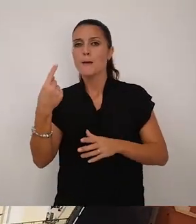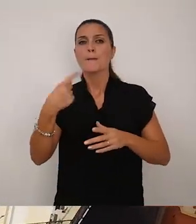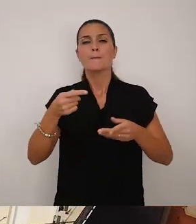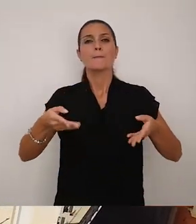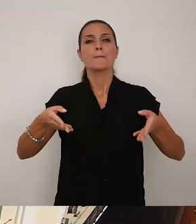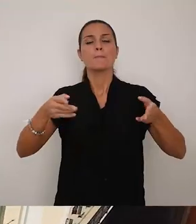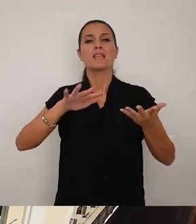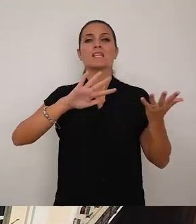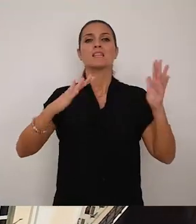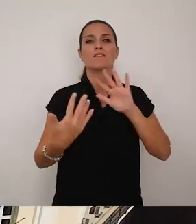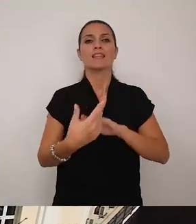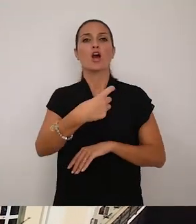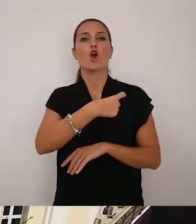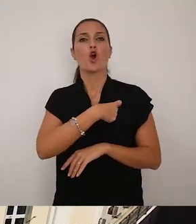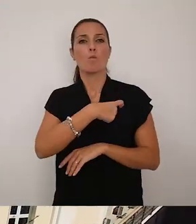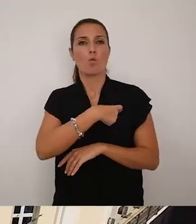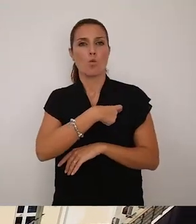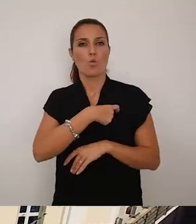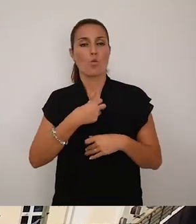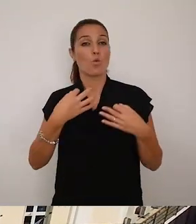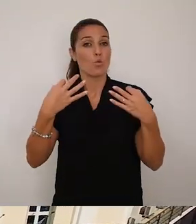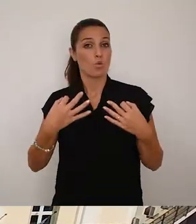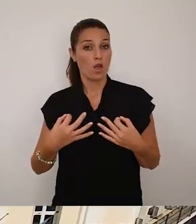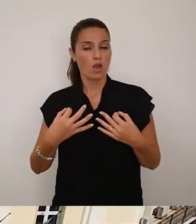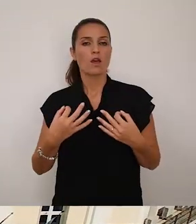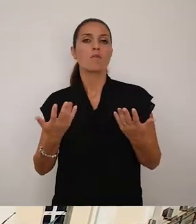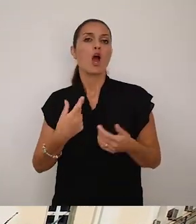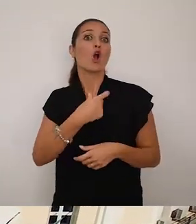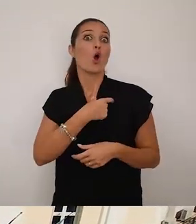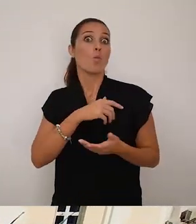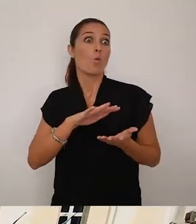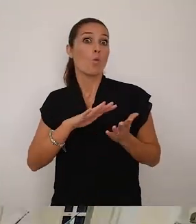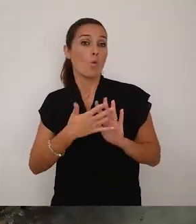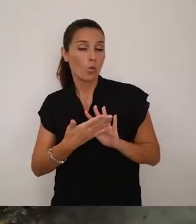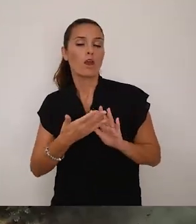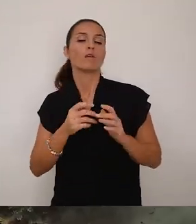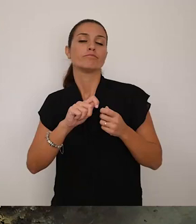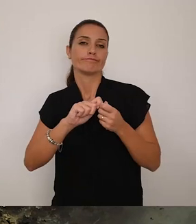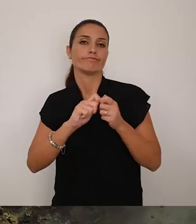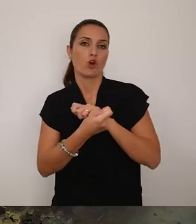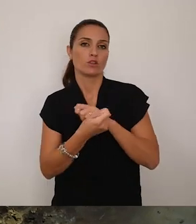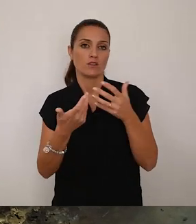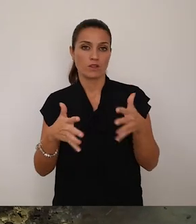comunale, lavori che hanno comportato significative modifiche strutturali.